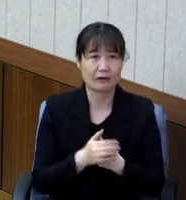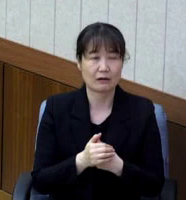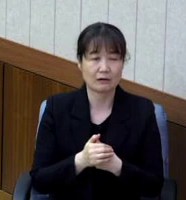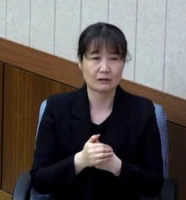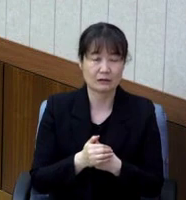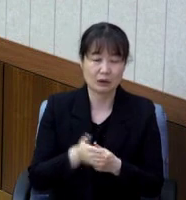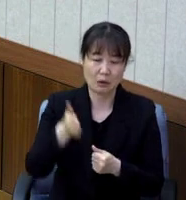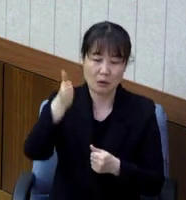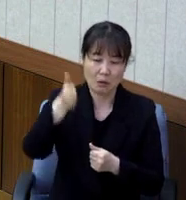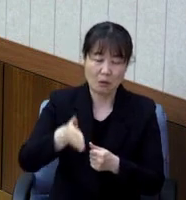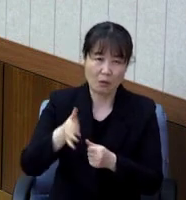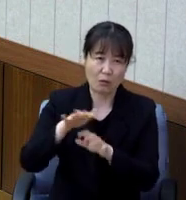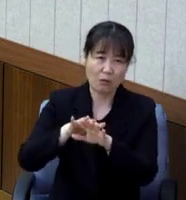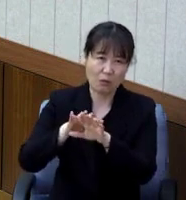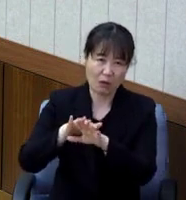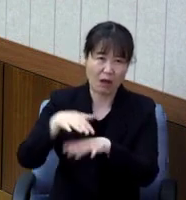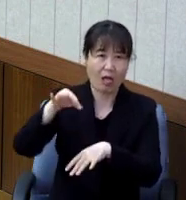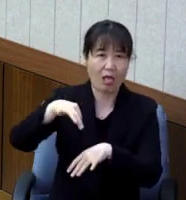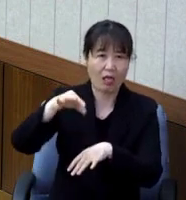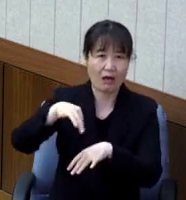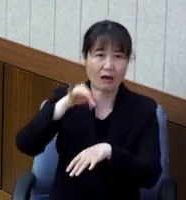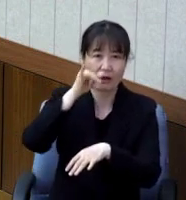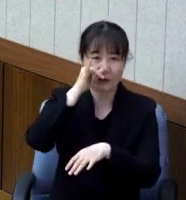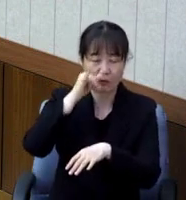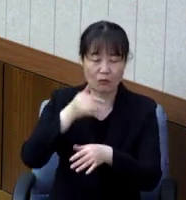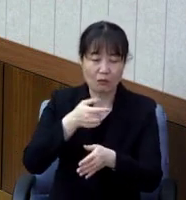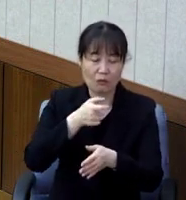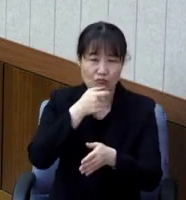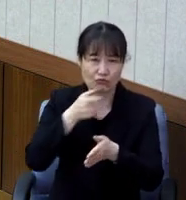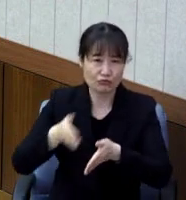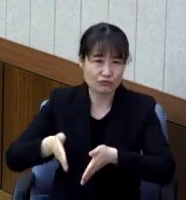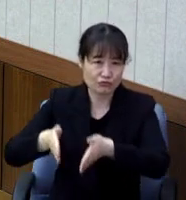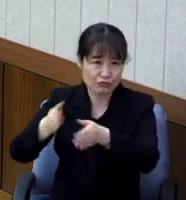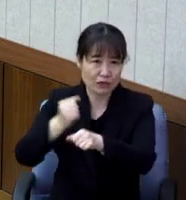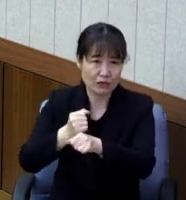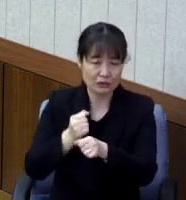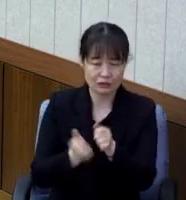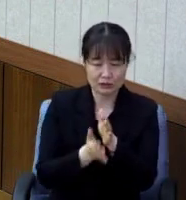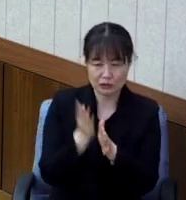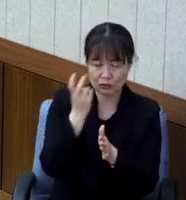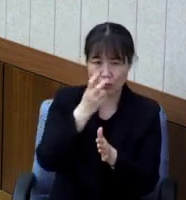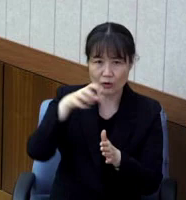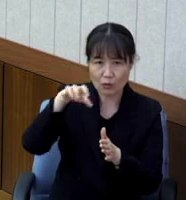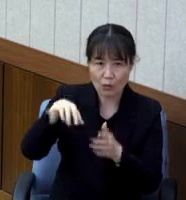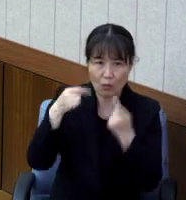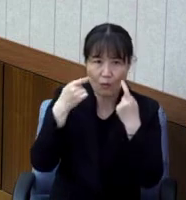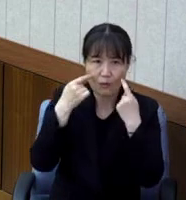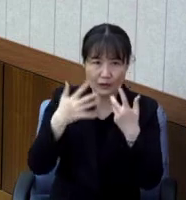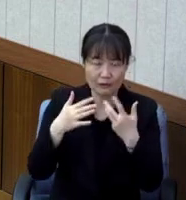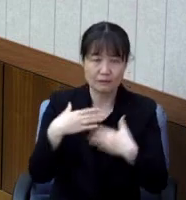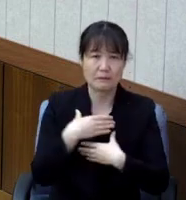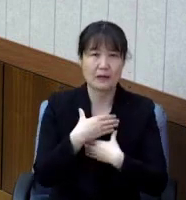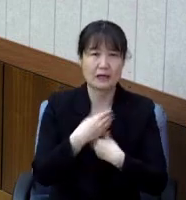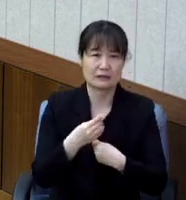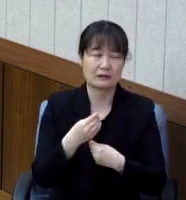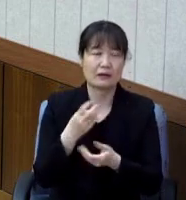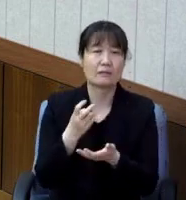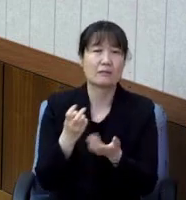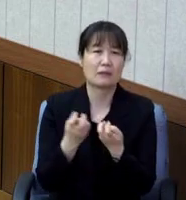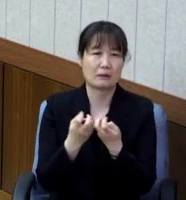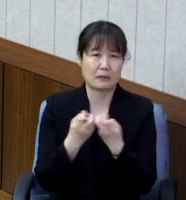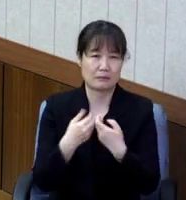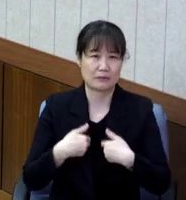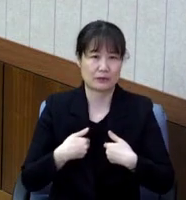울타리와 관리되지 않은 배수관 안쪽, 우리 시가 관리하는 구역에 확실하고 안전한 대책이